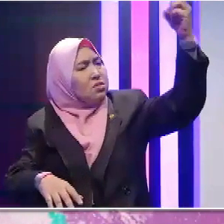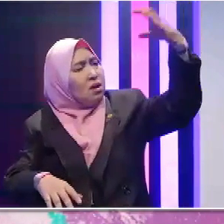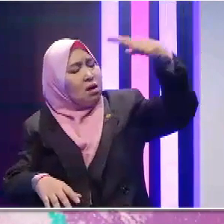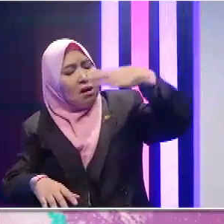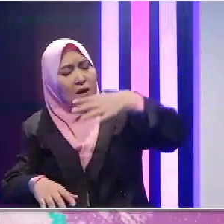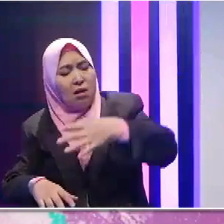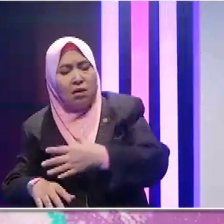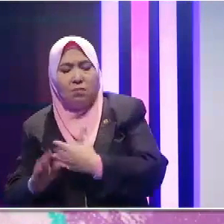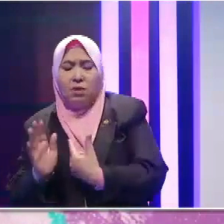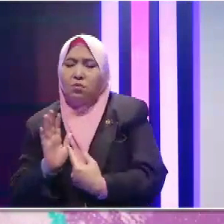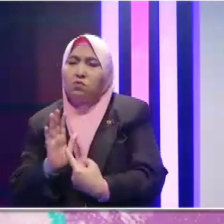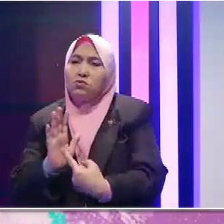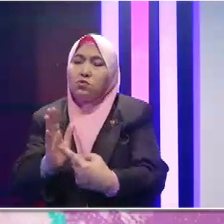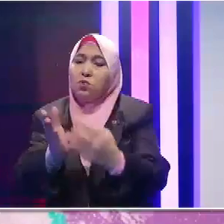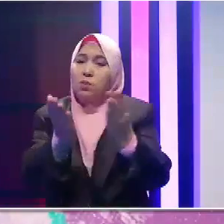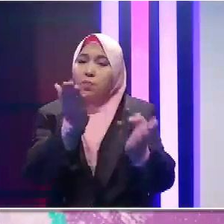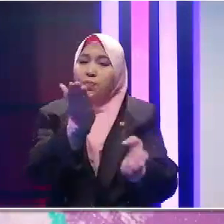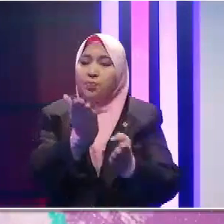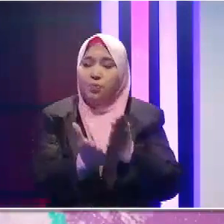النور